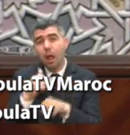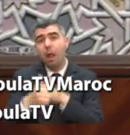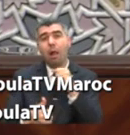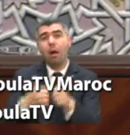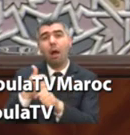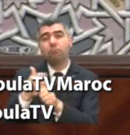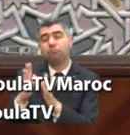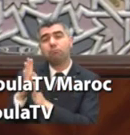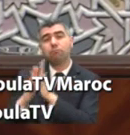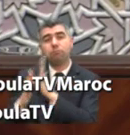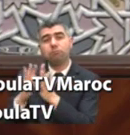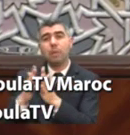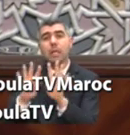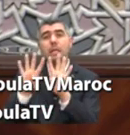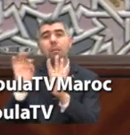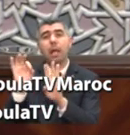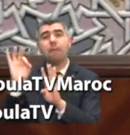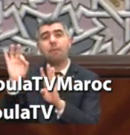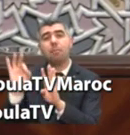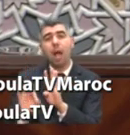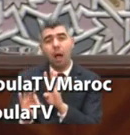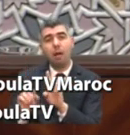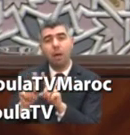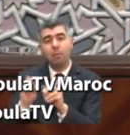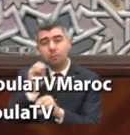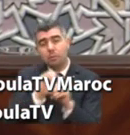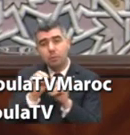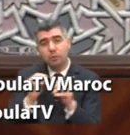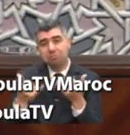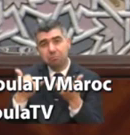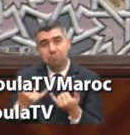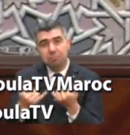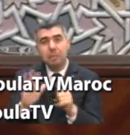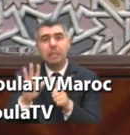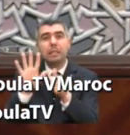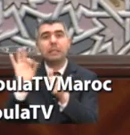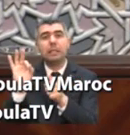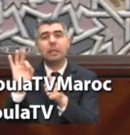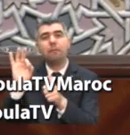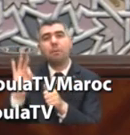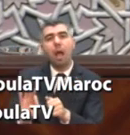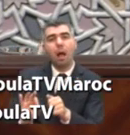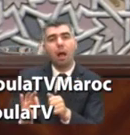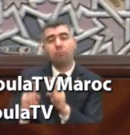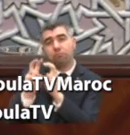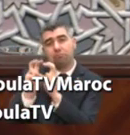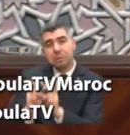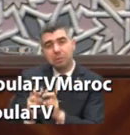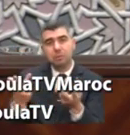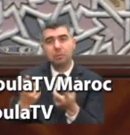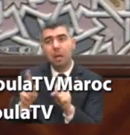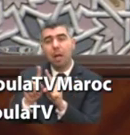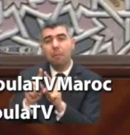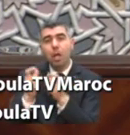الوزير كنصنعوا تقريبا 80% من الاحتياجات المحلية، الآن نصنع أقل من 60%، والسبب هو رحيل بعض